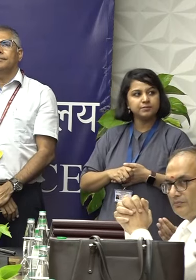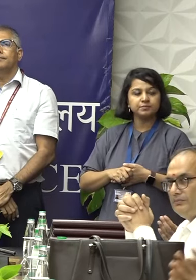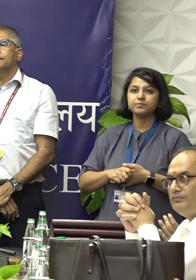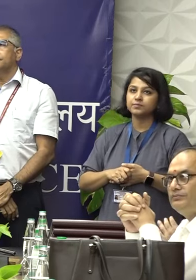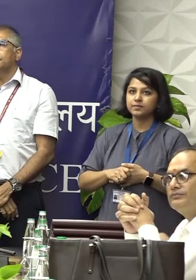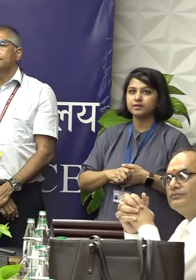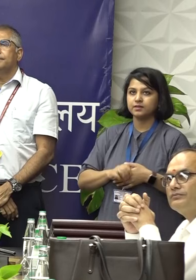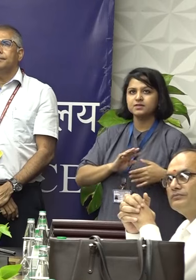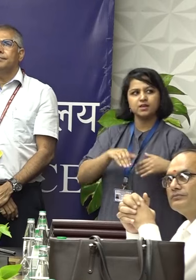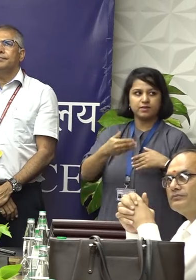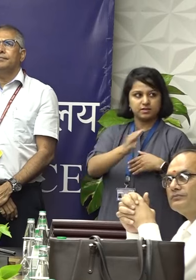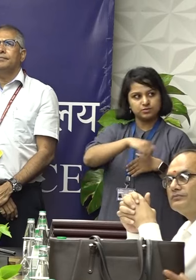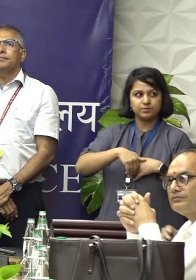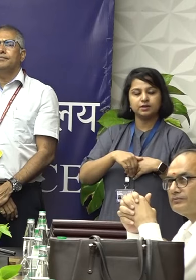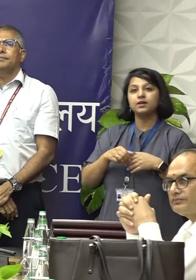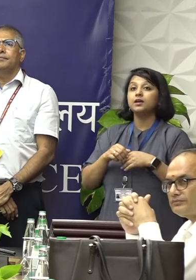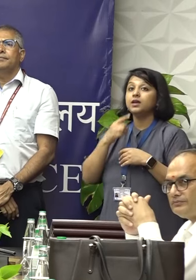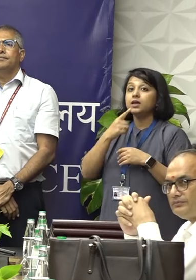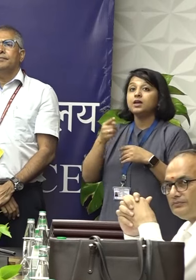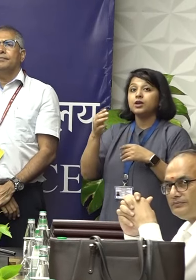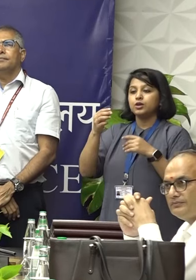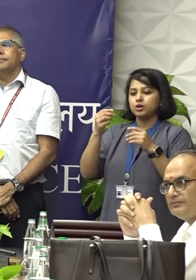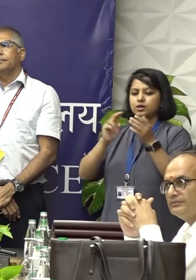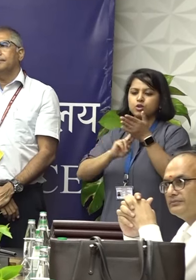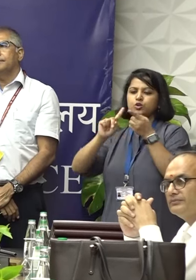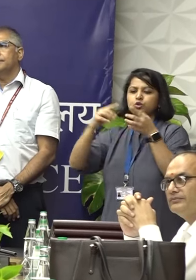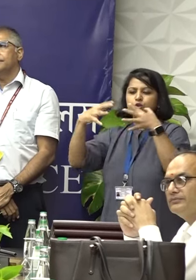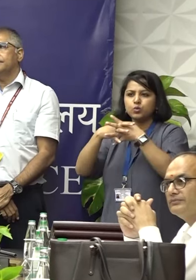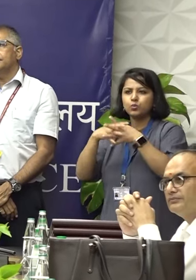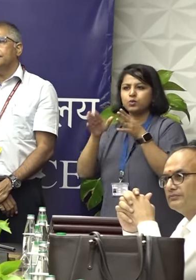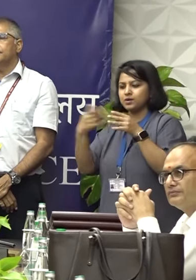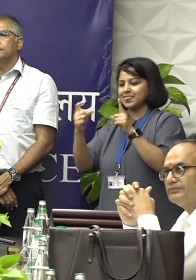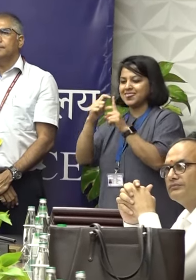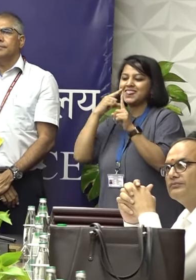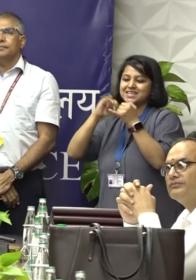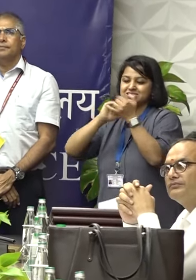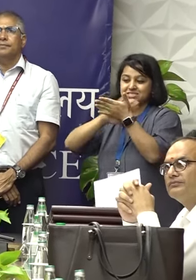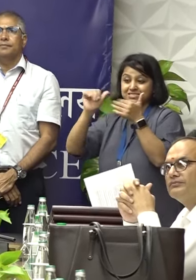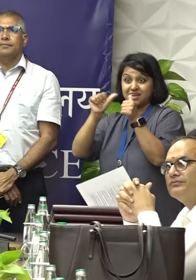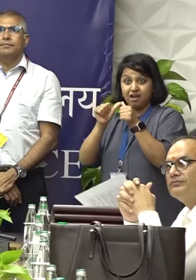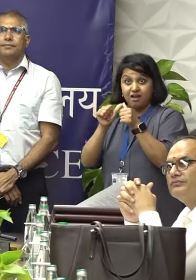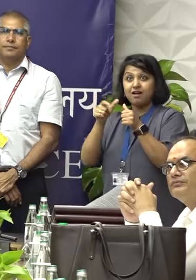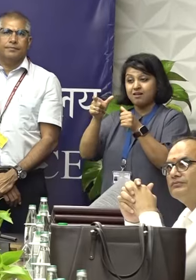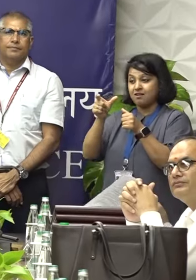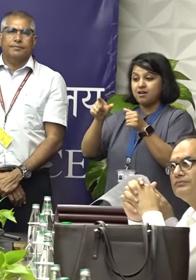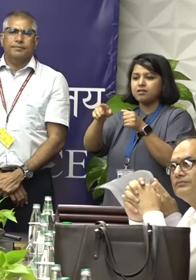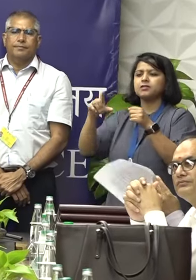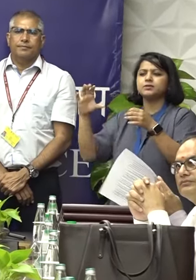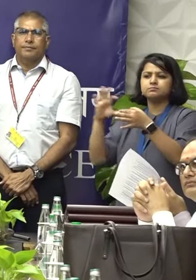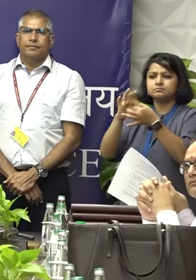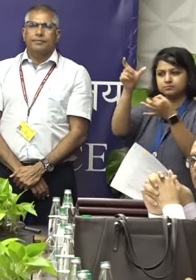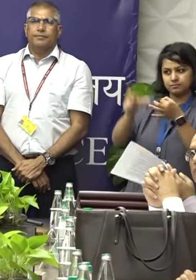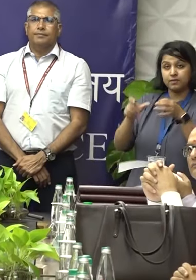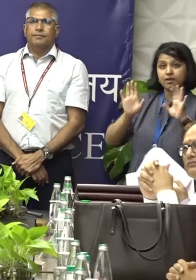इन्हीं के साथ जुड़े हैं नई दिशा फाउंडेशन के प्रतिनिधि। बौद्धिक और विकासात्मक दिव्यांगता वाले दिव्यांगजनों के परिवारों को सशक्त बनाने और